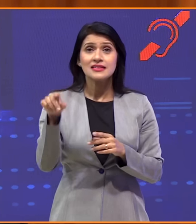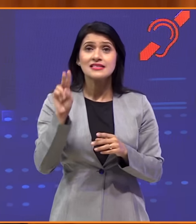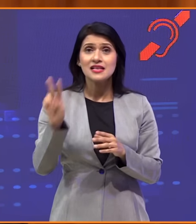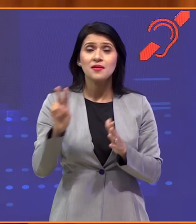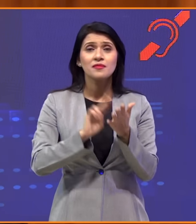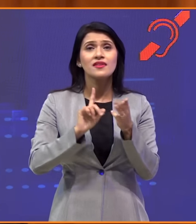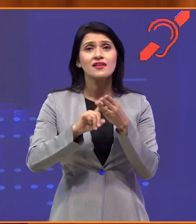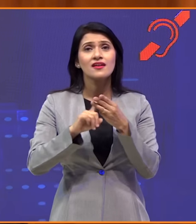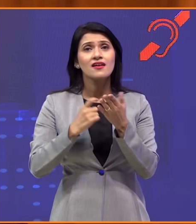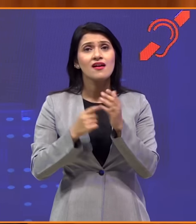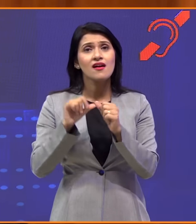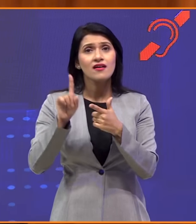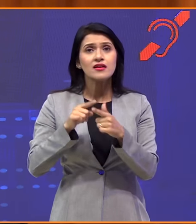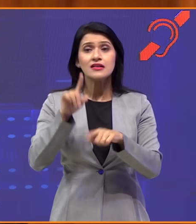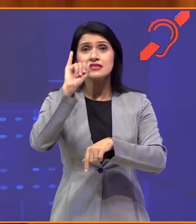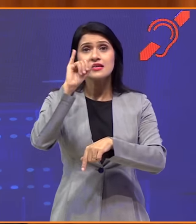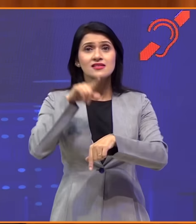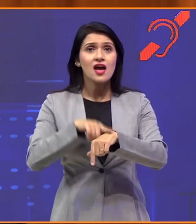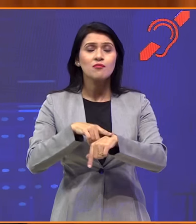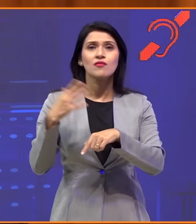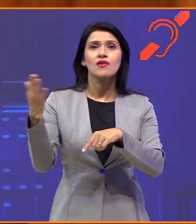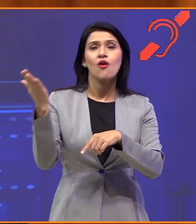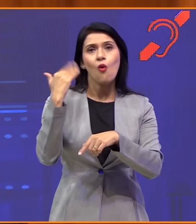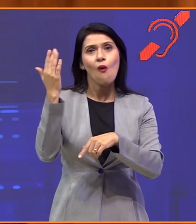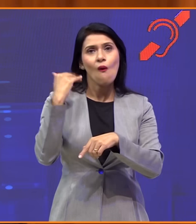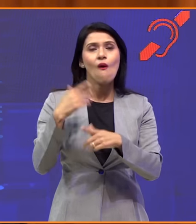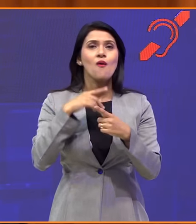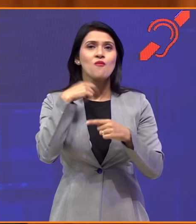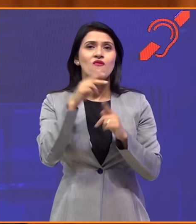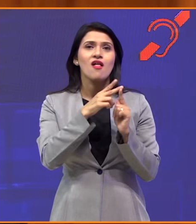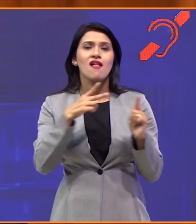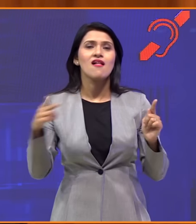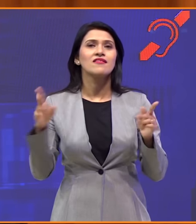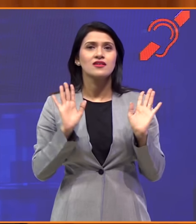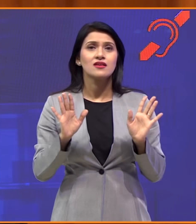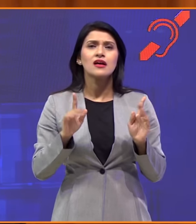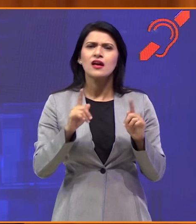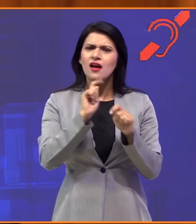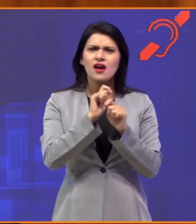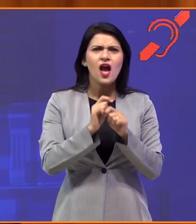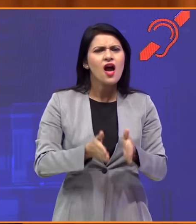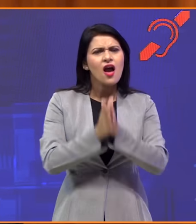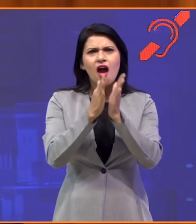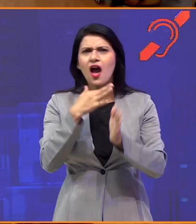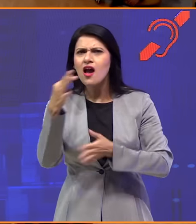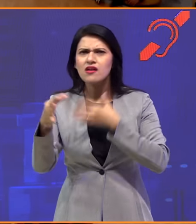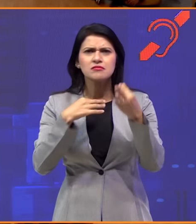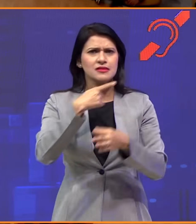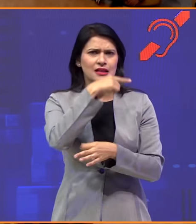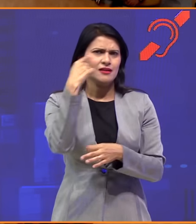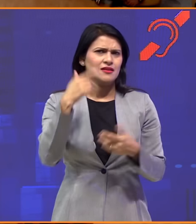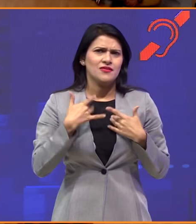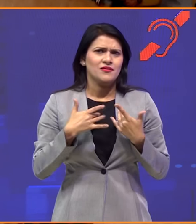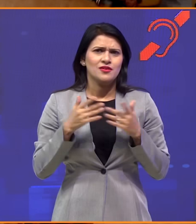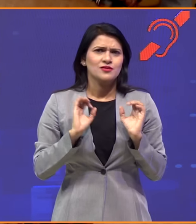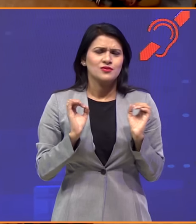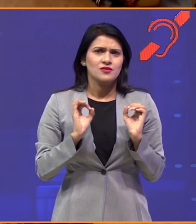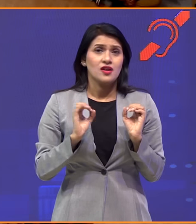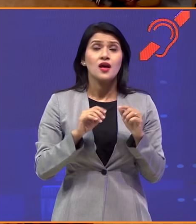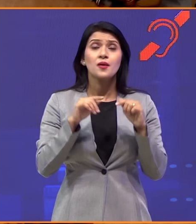मुझे छह बार मौके दिए तो वह डिसिप्लिन बहुत अच्छा है काम मांगने में मुझे कोई शर्म नहीं आती है और अब मैं